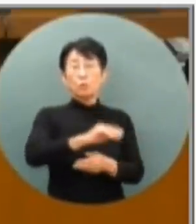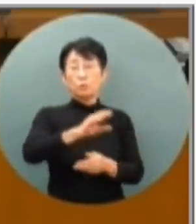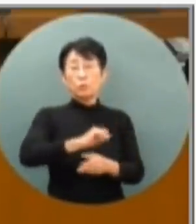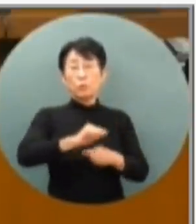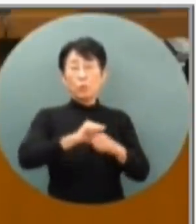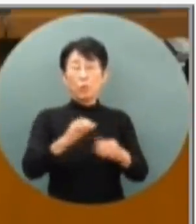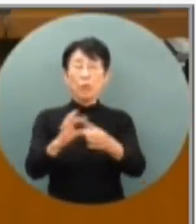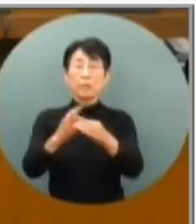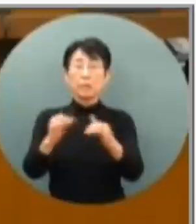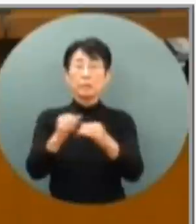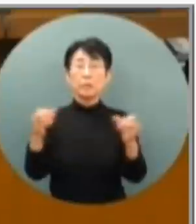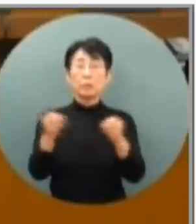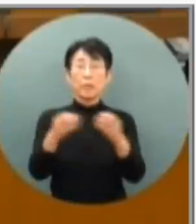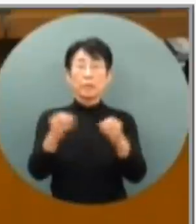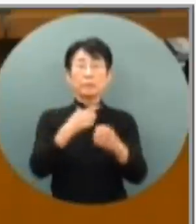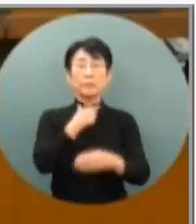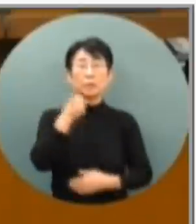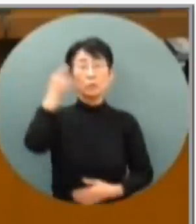話し合ってみたいと思います。